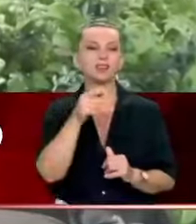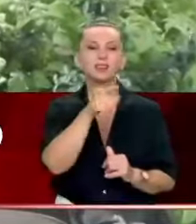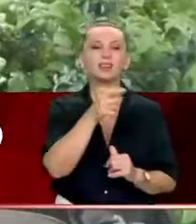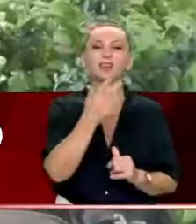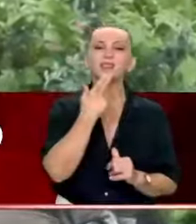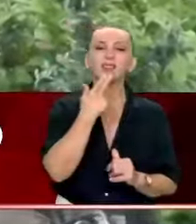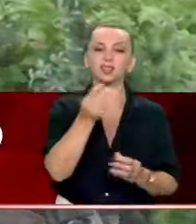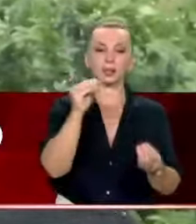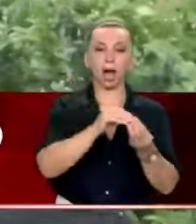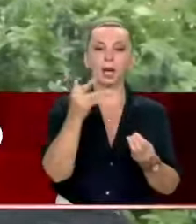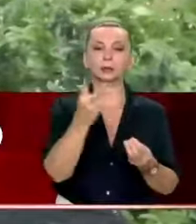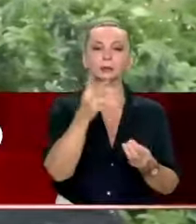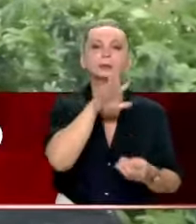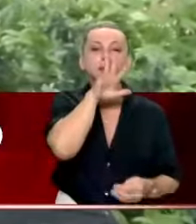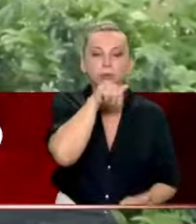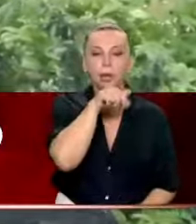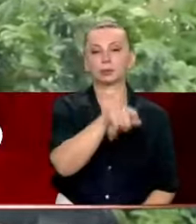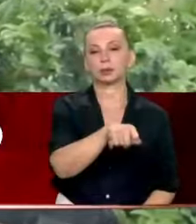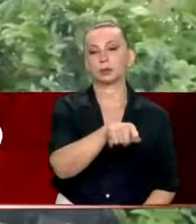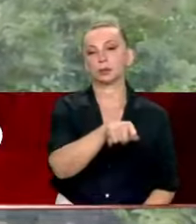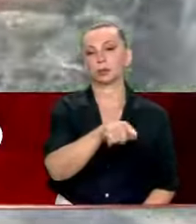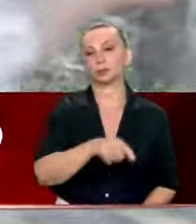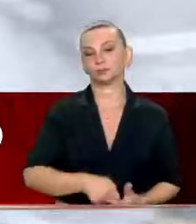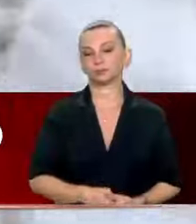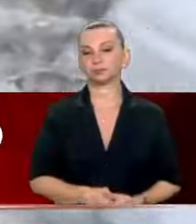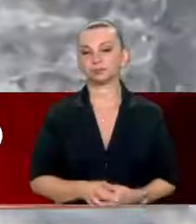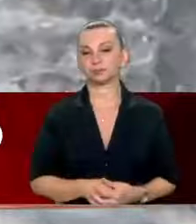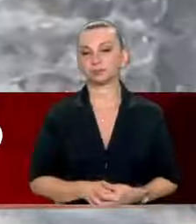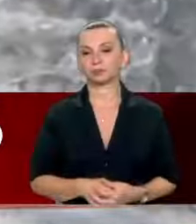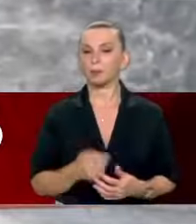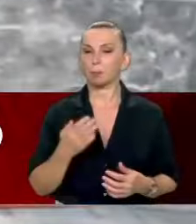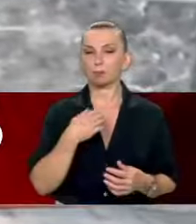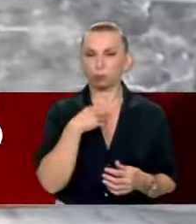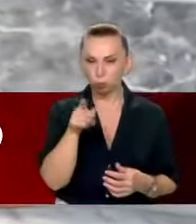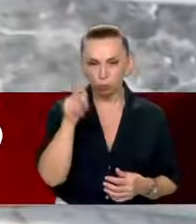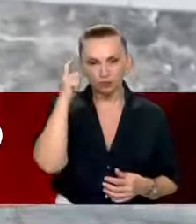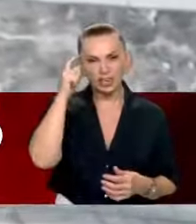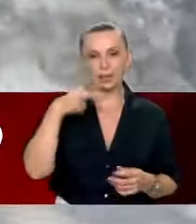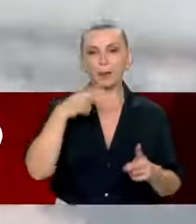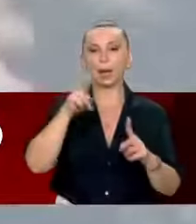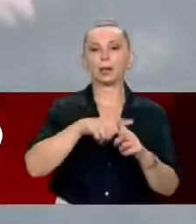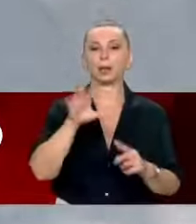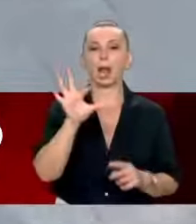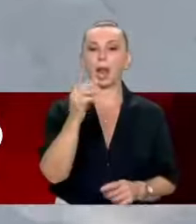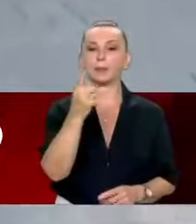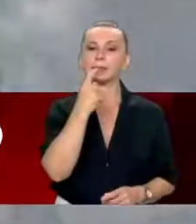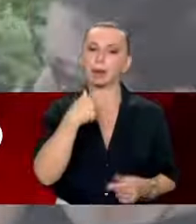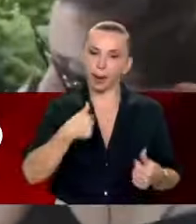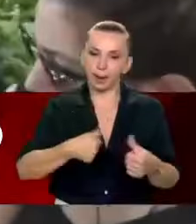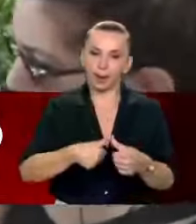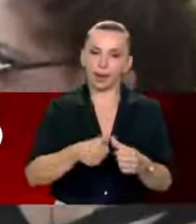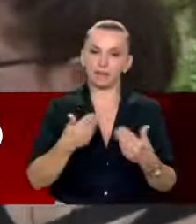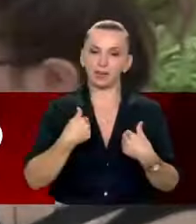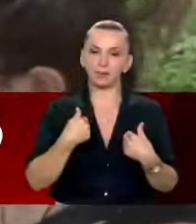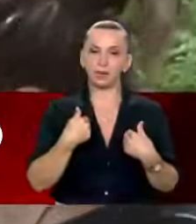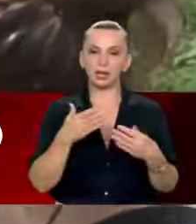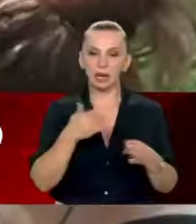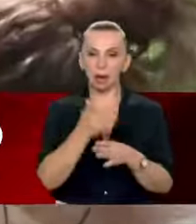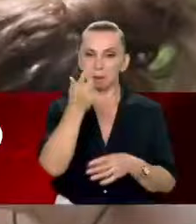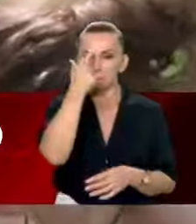İçsel yaşıyor kadınlar, hızlı bir yaşlanma gerçekleşiyor. Hiç de katılmıyorum. Bak 51 yıllık evliyim, daha ne olsun. Gerçek,